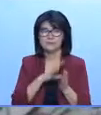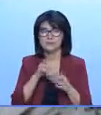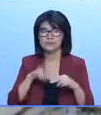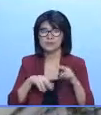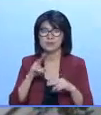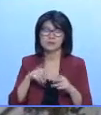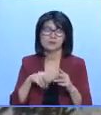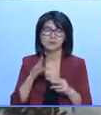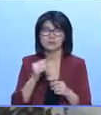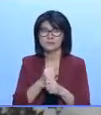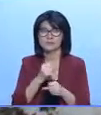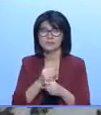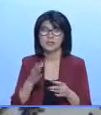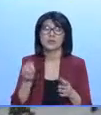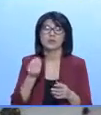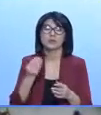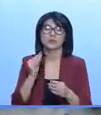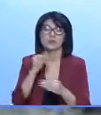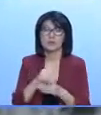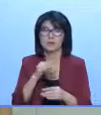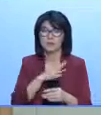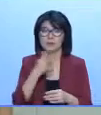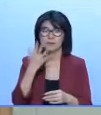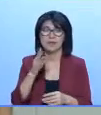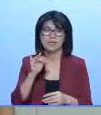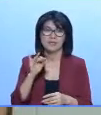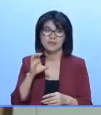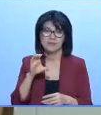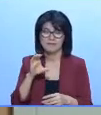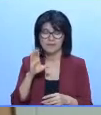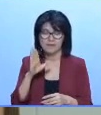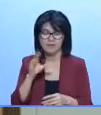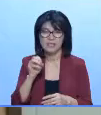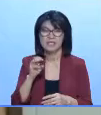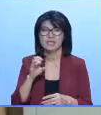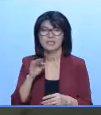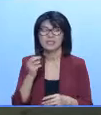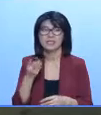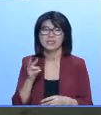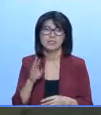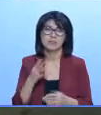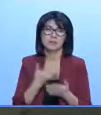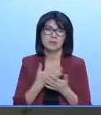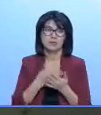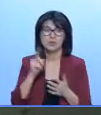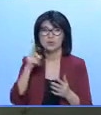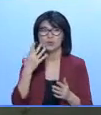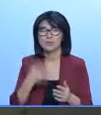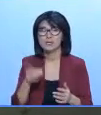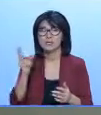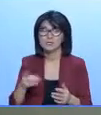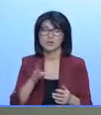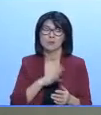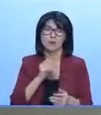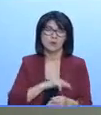Екібастұз аумағында 5 ірі инвест жоба іске қосылды. Мәселен, Қазтамат кәсіпорны жаңа жылы жай ашып, 150 адамды жұмыспен қамтыған. Құны 11